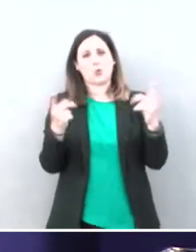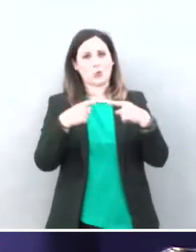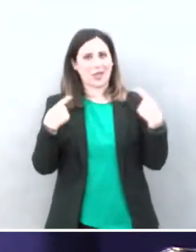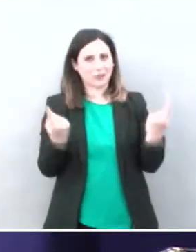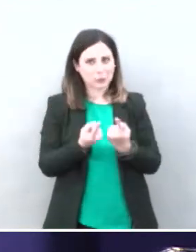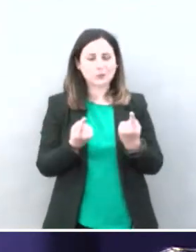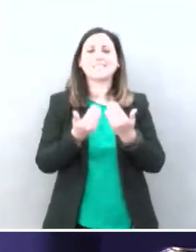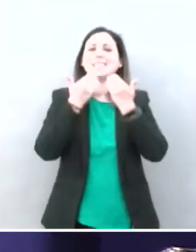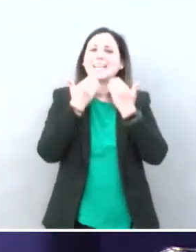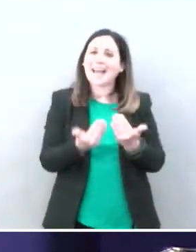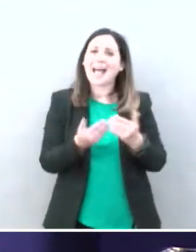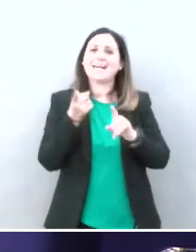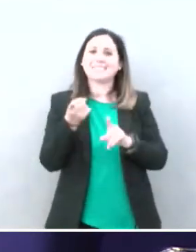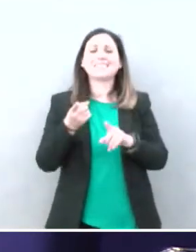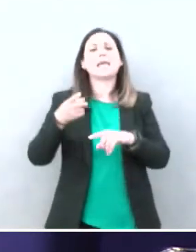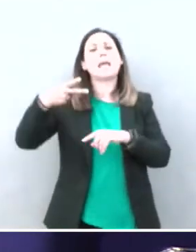direttore Minenna per l'invito.